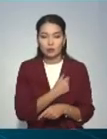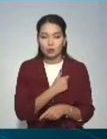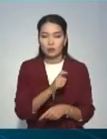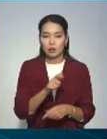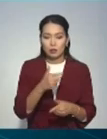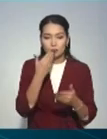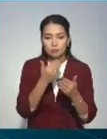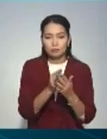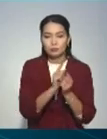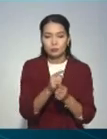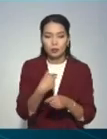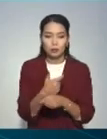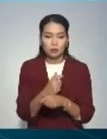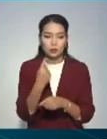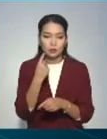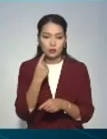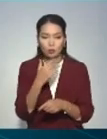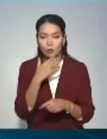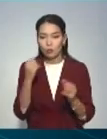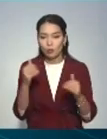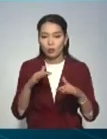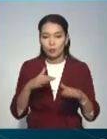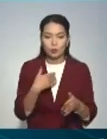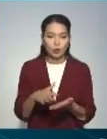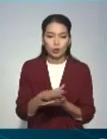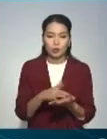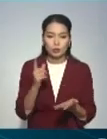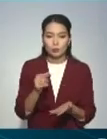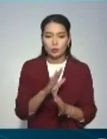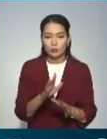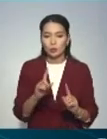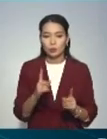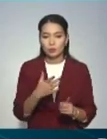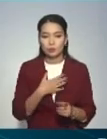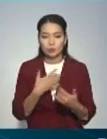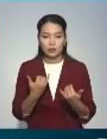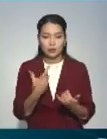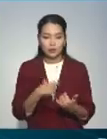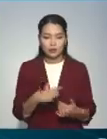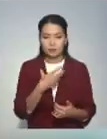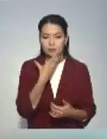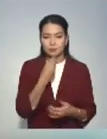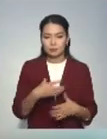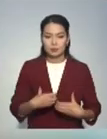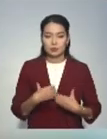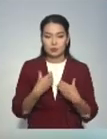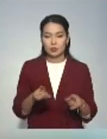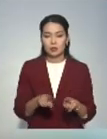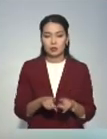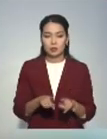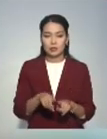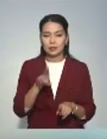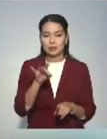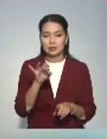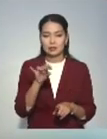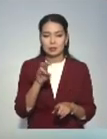Адамдардың алдына шығуға ұяламын. Көпшілік жиналатын жерлерге мүлде бармаймын. Өйткені мен қазір құбыжық сияқтымын. Елімізде Кристина